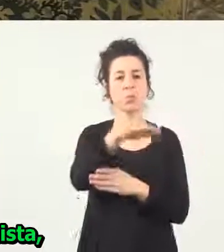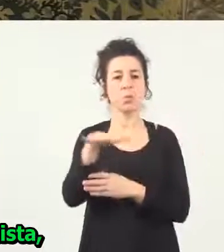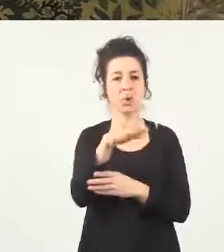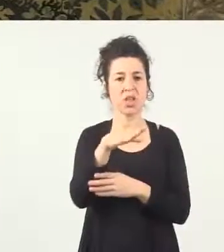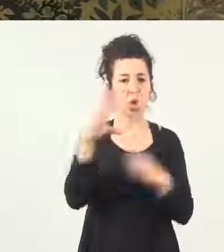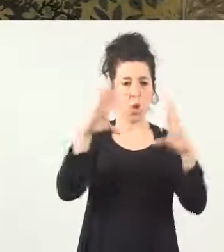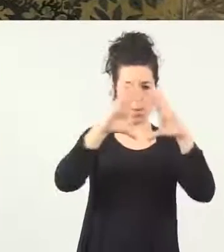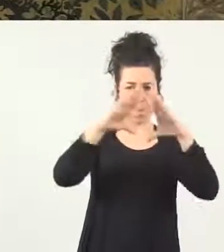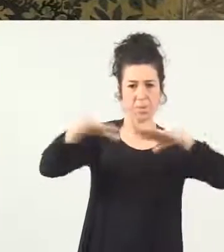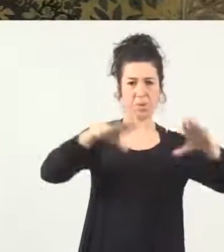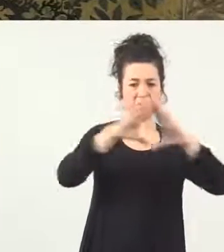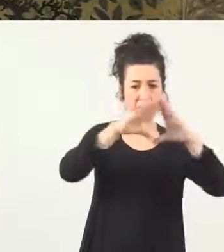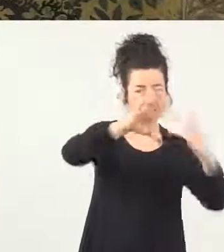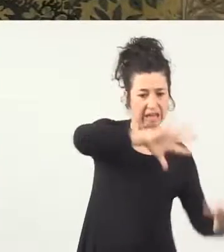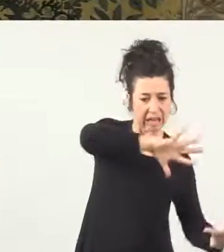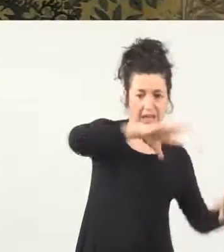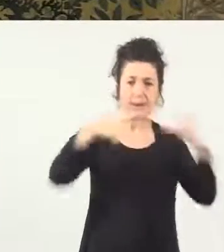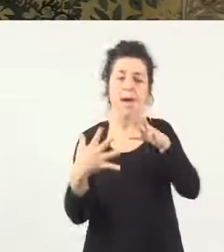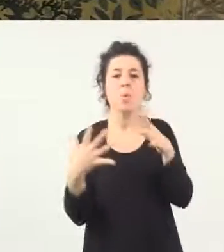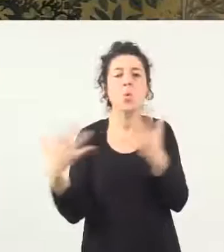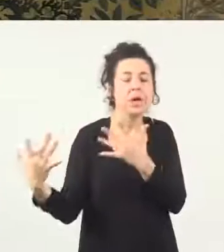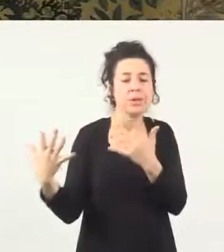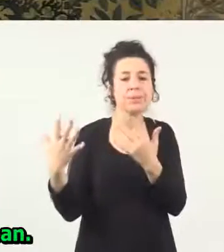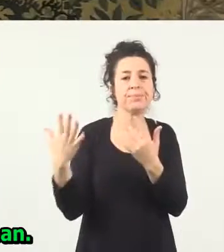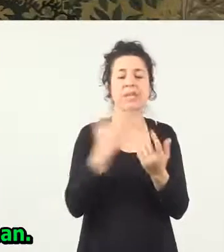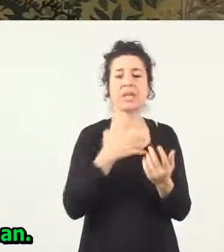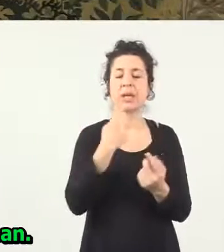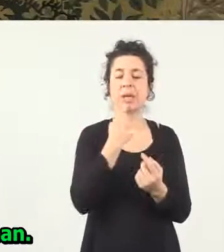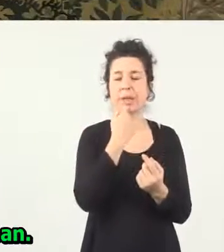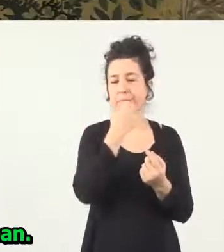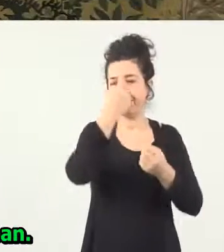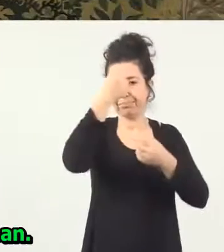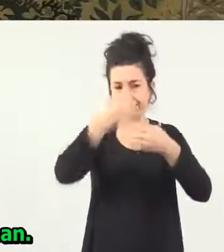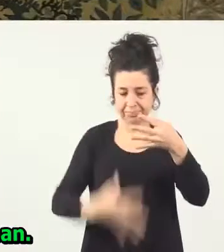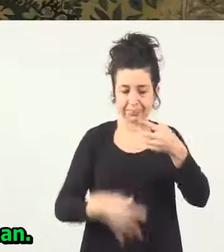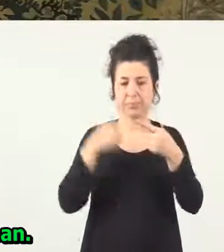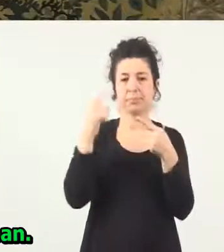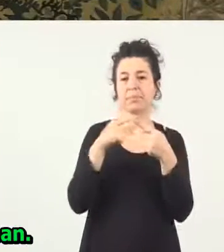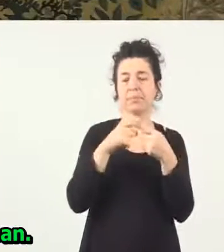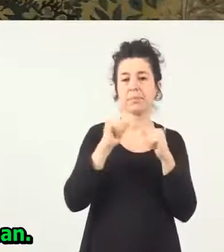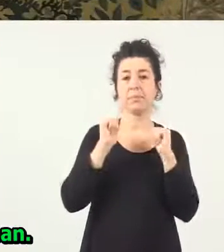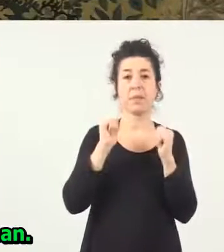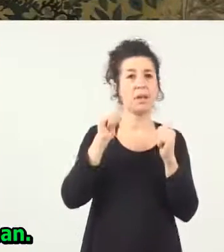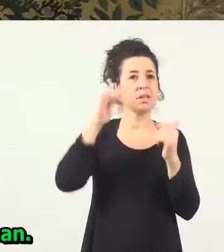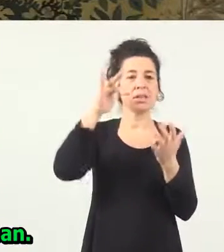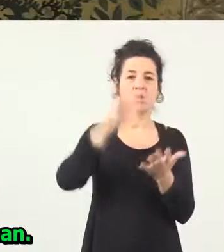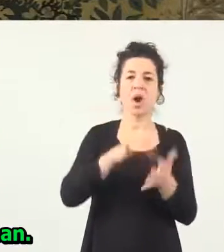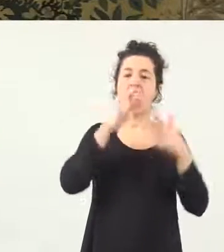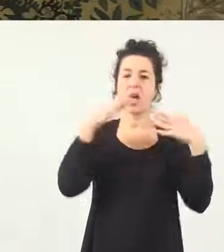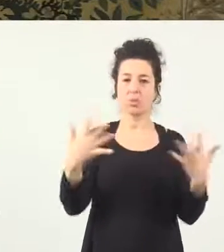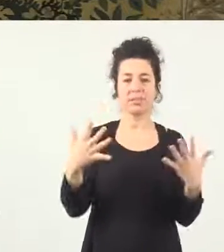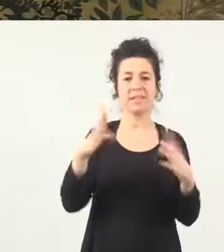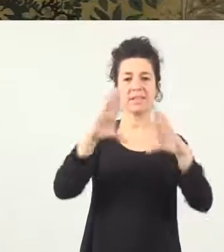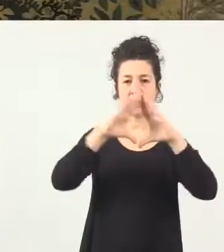mugimendu feminista, edo, bueno, esango nituzke hainbat gauza. Hasiko nintzateke esaten, trantzizio batean gaudela